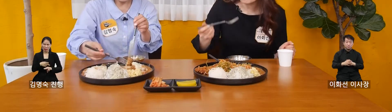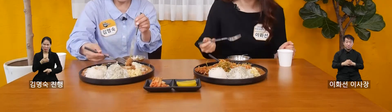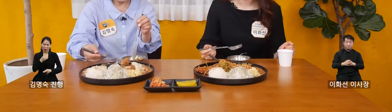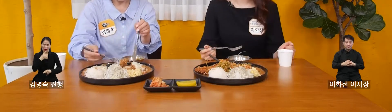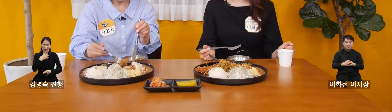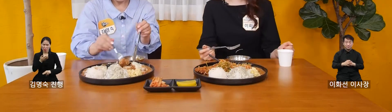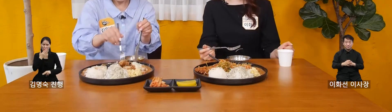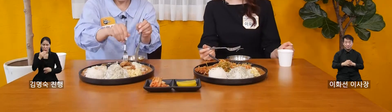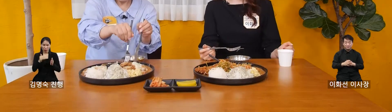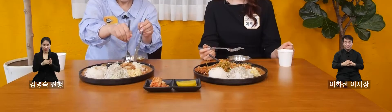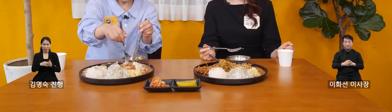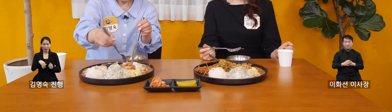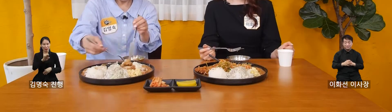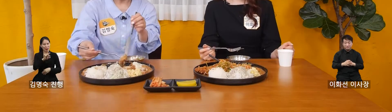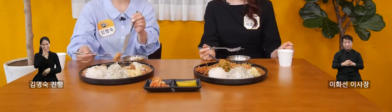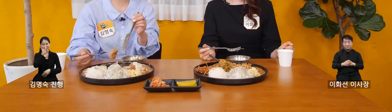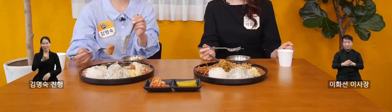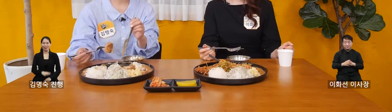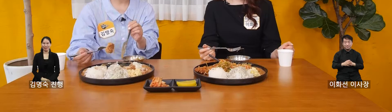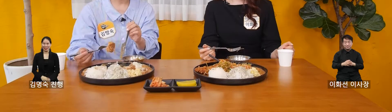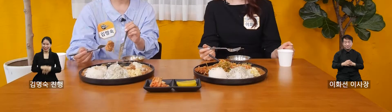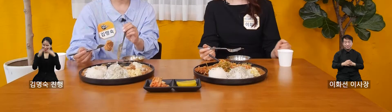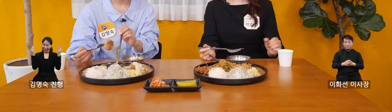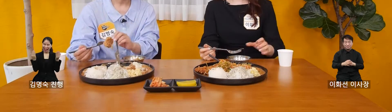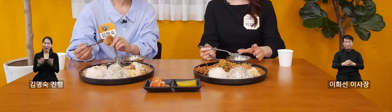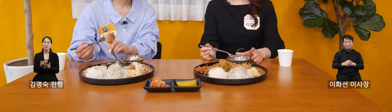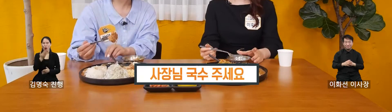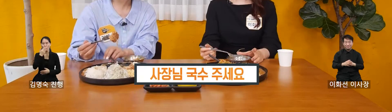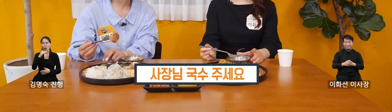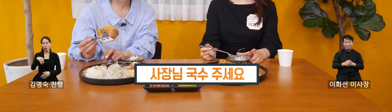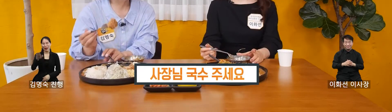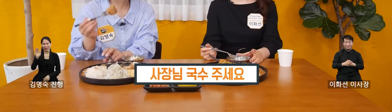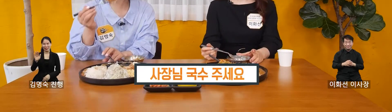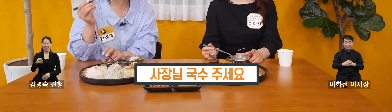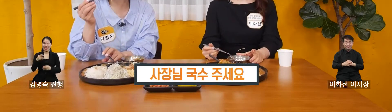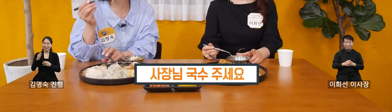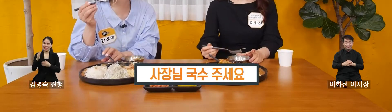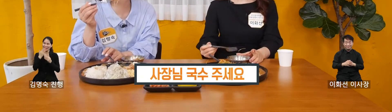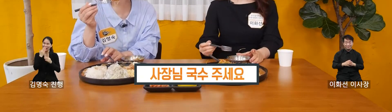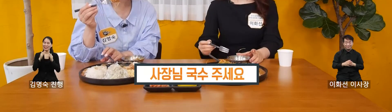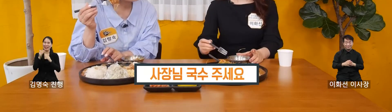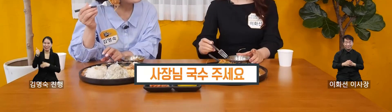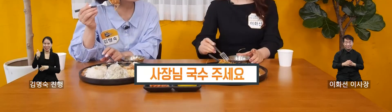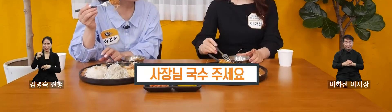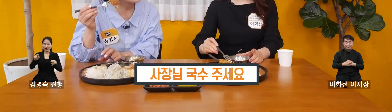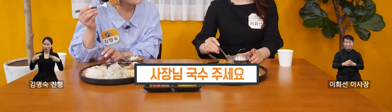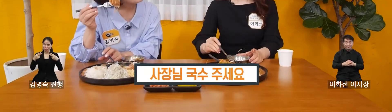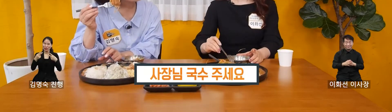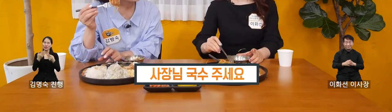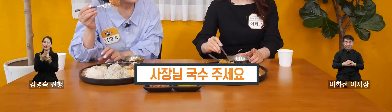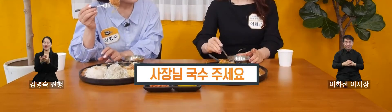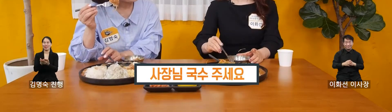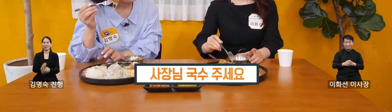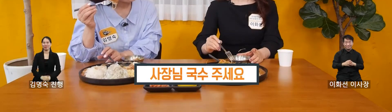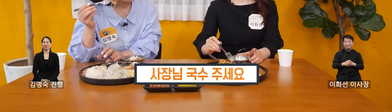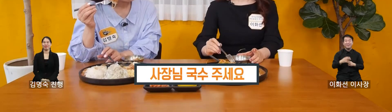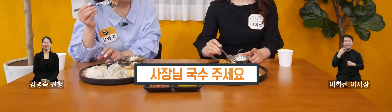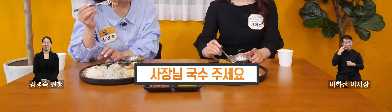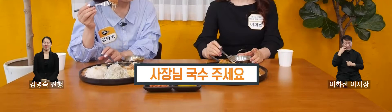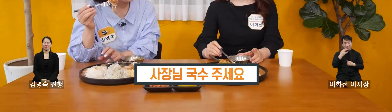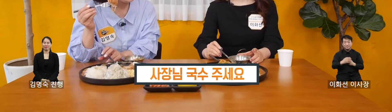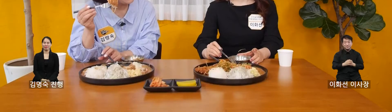순 없잖아요. 그러면 저는 다 먹고 가야 돼요. 사장님 국수 한번 먹어볼까요?